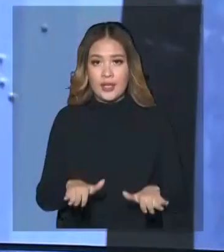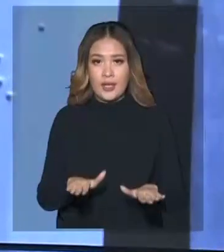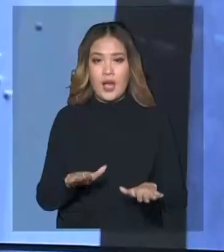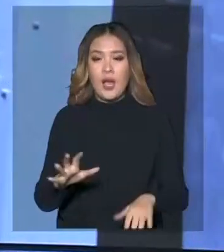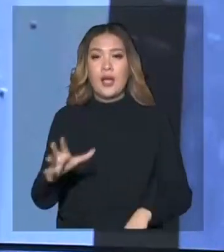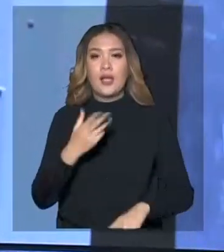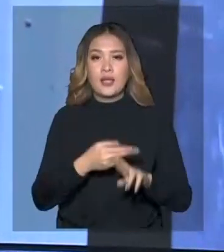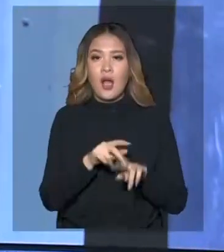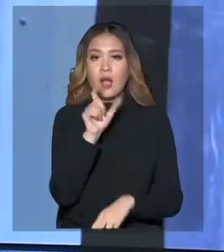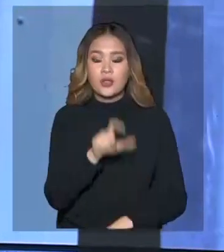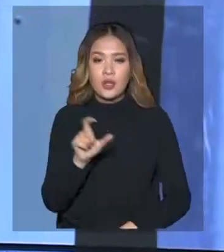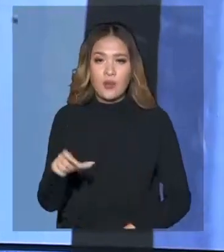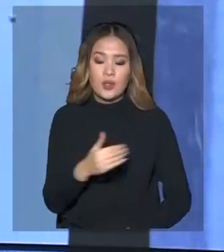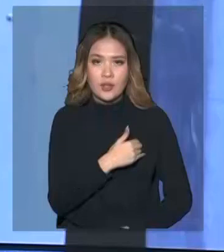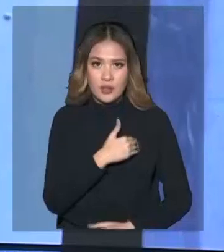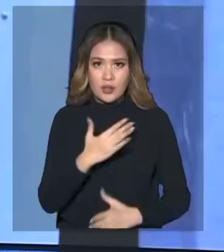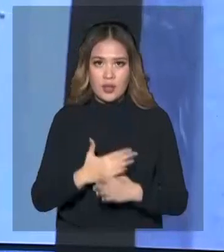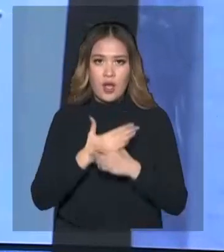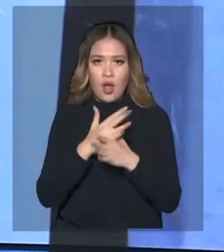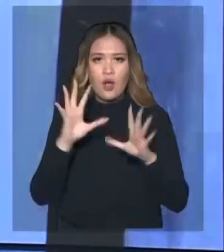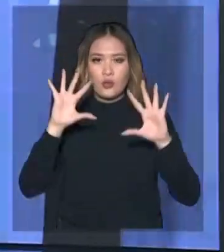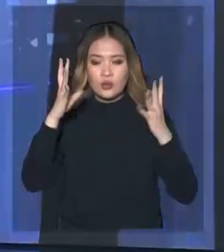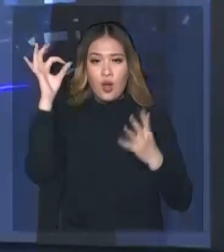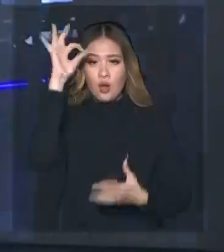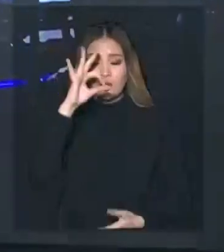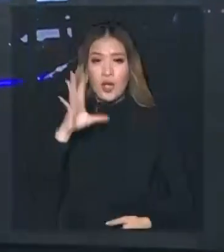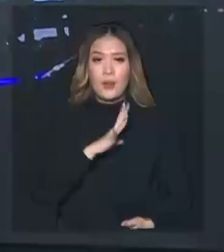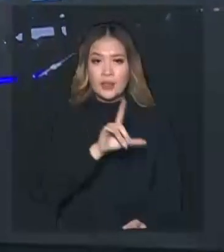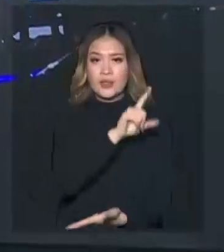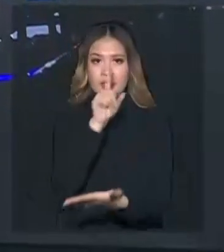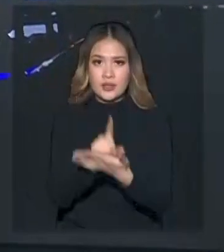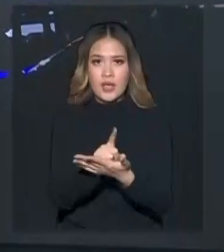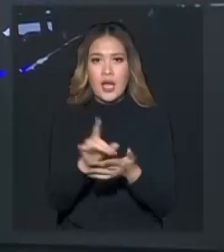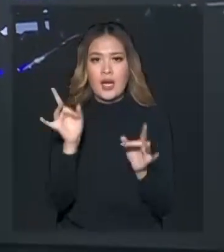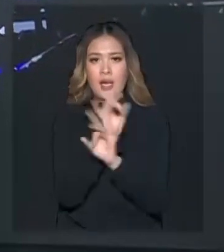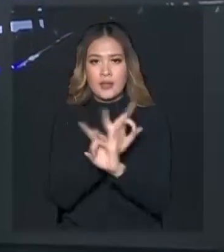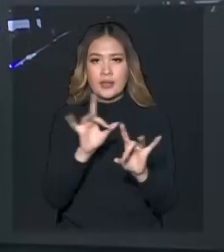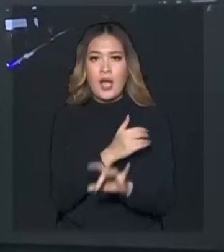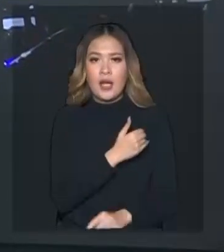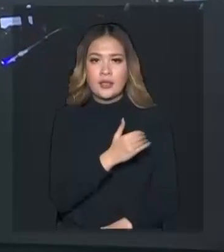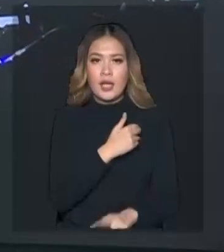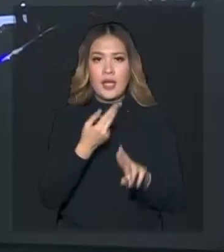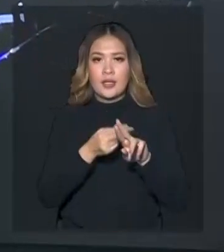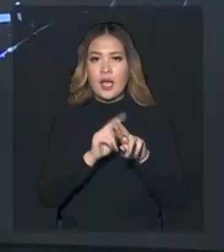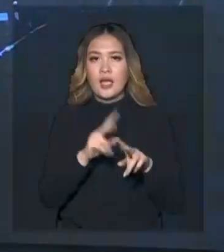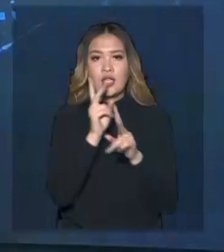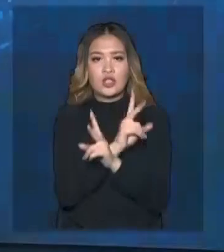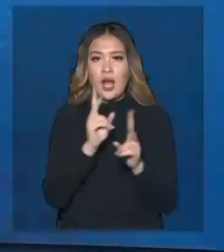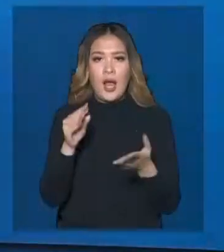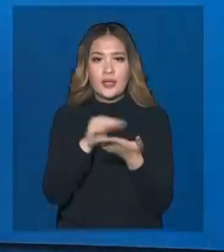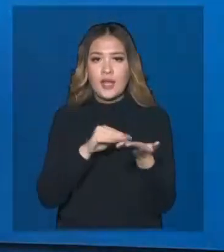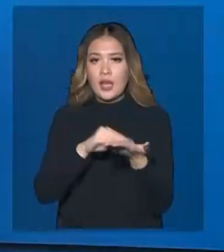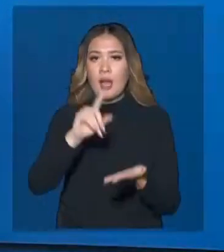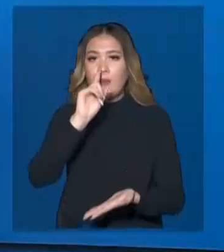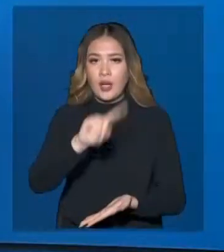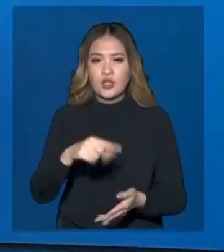Біз адамгершілік таныта отырып, осы қайғылы оқиғадан тиісті қорытынды жасаймыз. Мұндай жағдай енді ешқашан қайталанбайды.